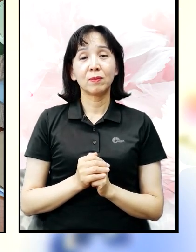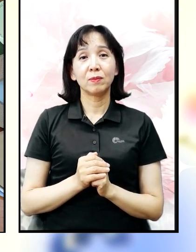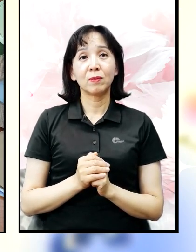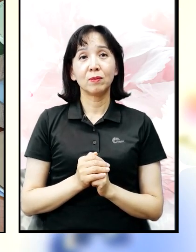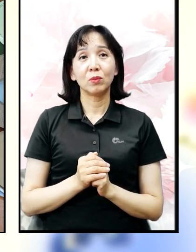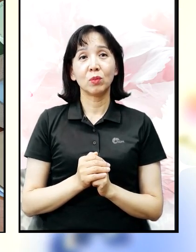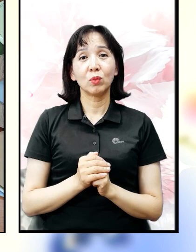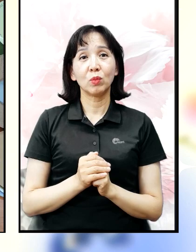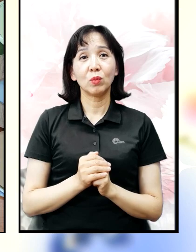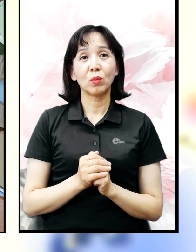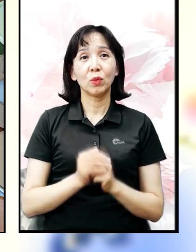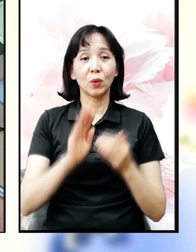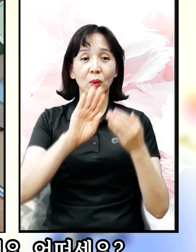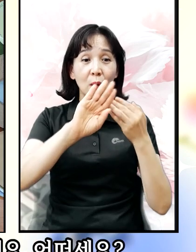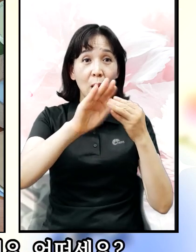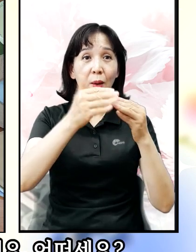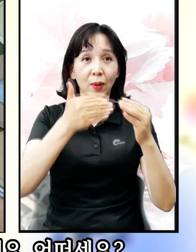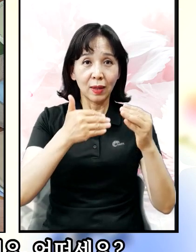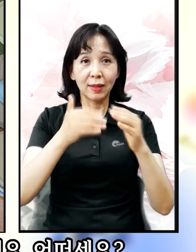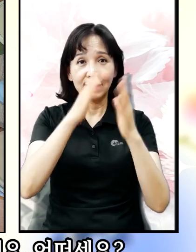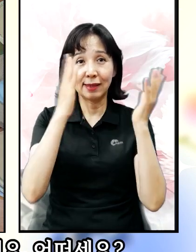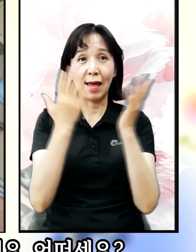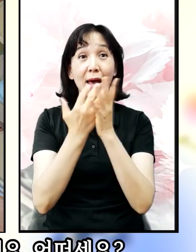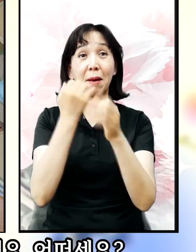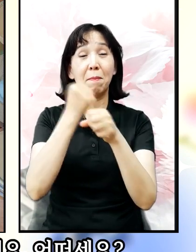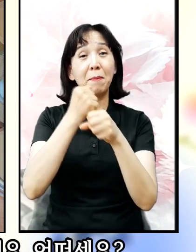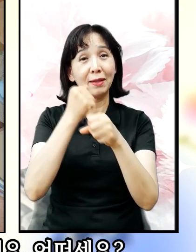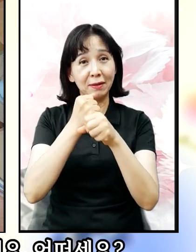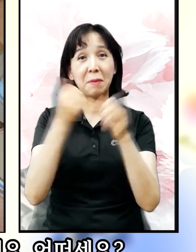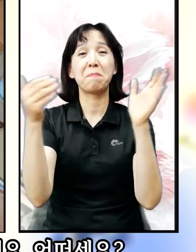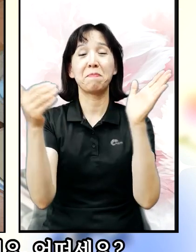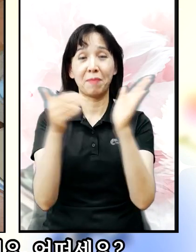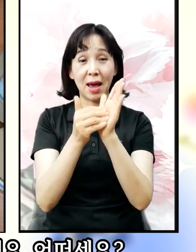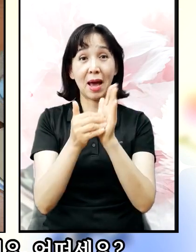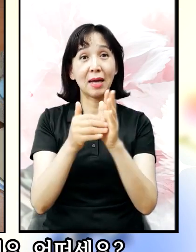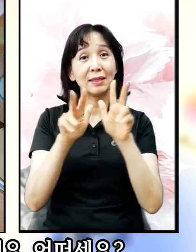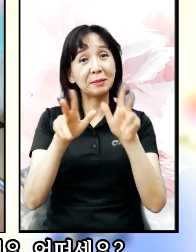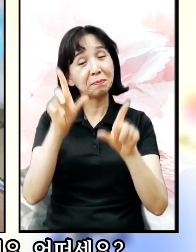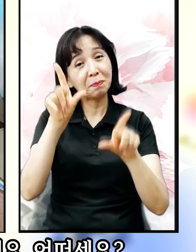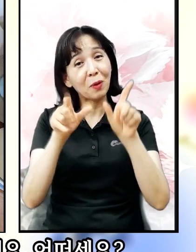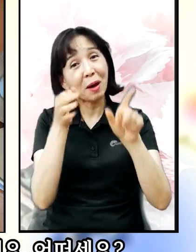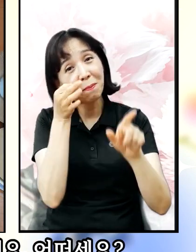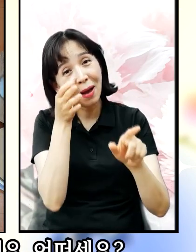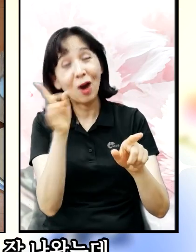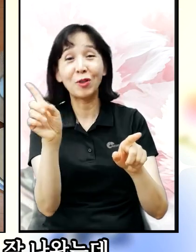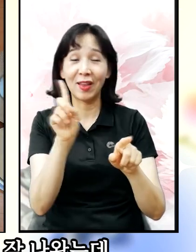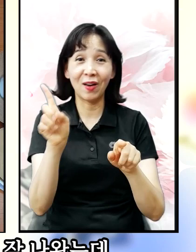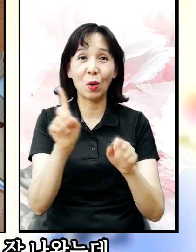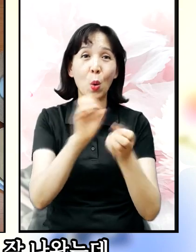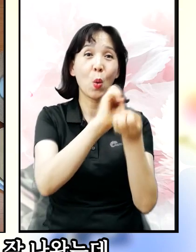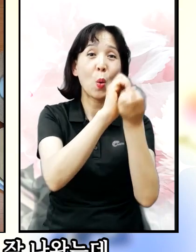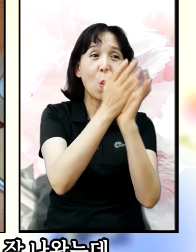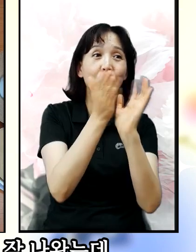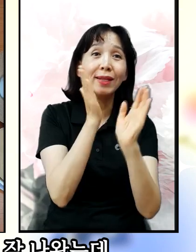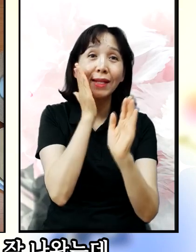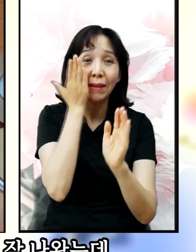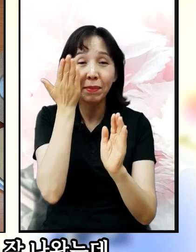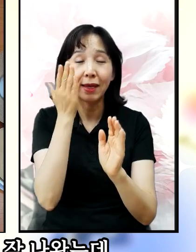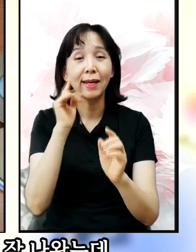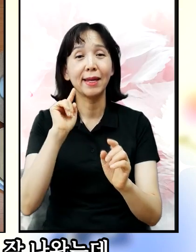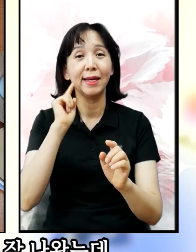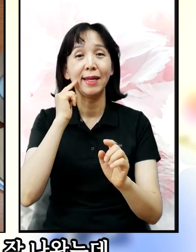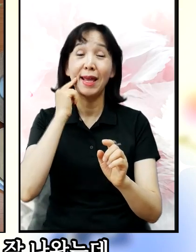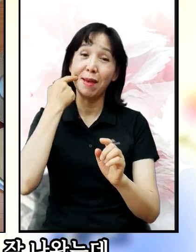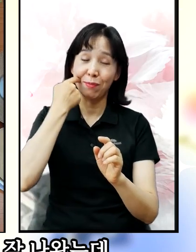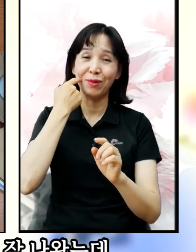위에도 하나 붙여주시고요. 자, 이렇게 해서 리스가 완성이 되었는데요. 자, 어떠세요? 꽃과 꽃잎이